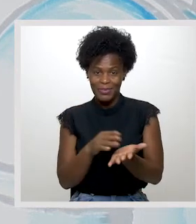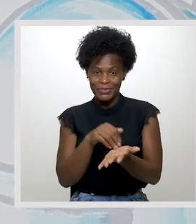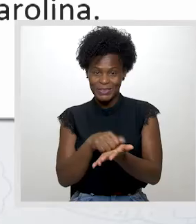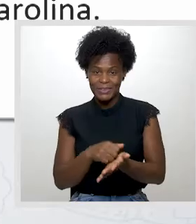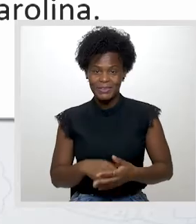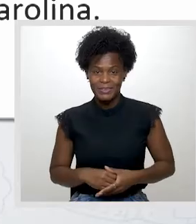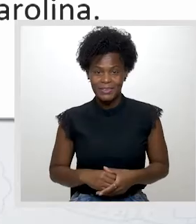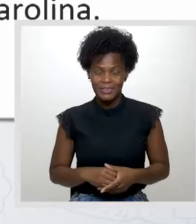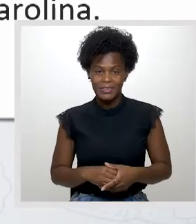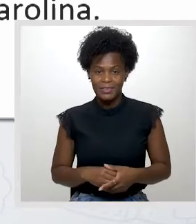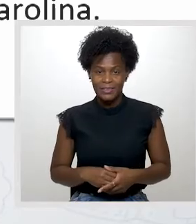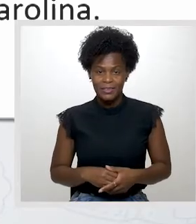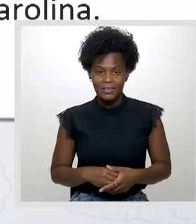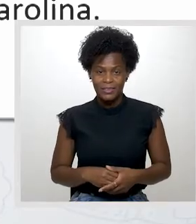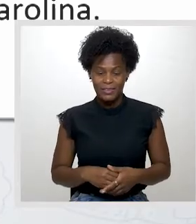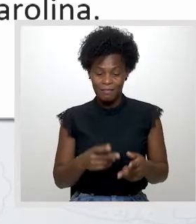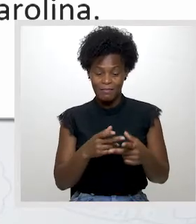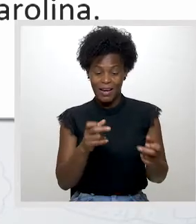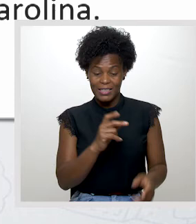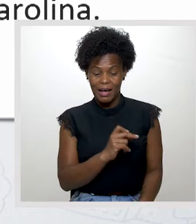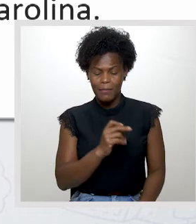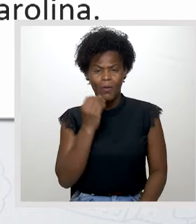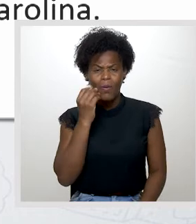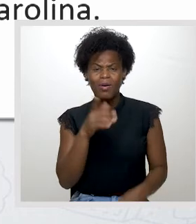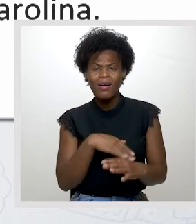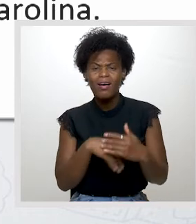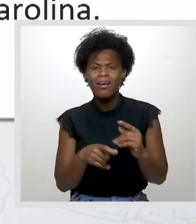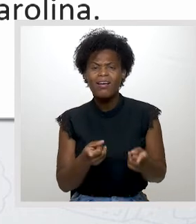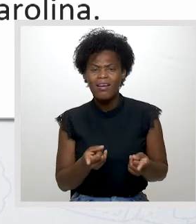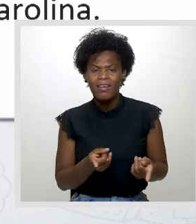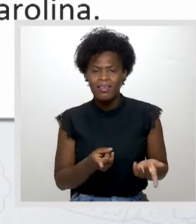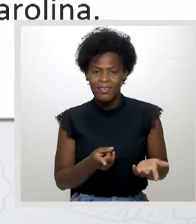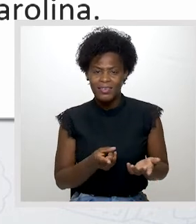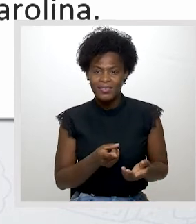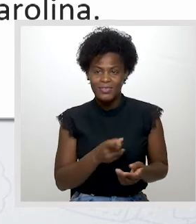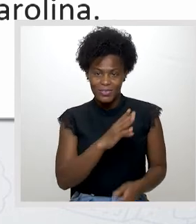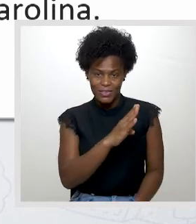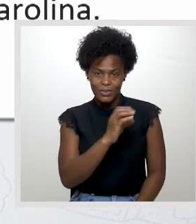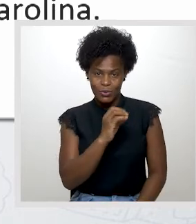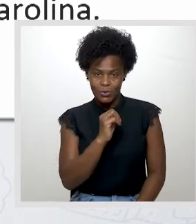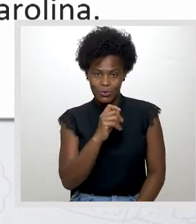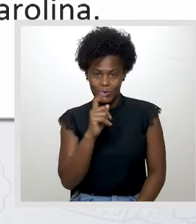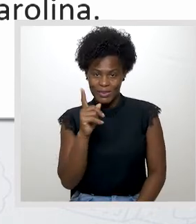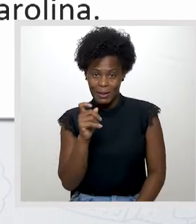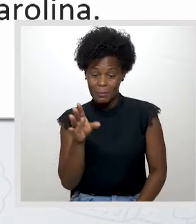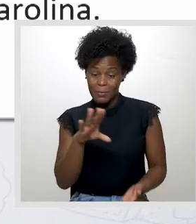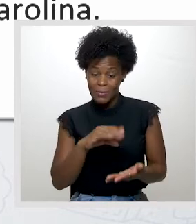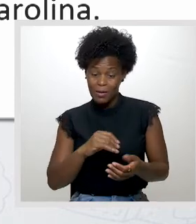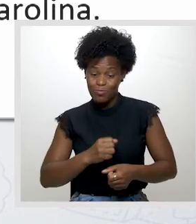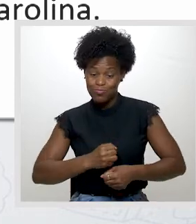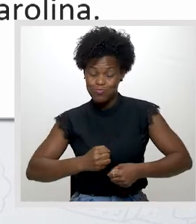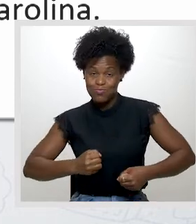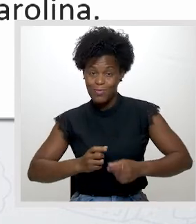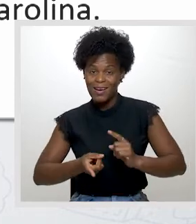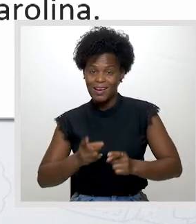corrige. La phrase A, comment vous avez fait? José est plus gros